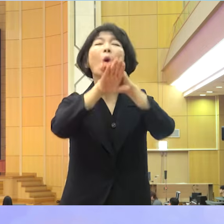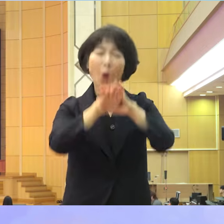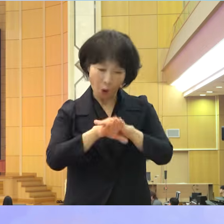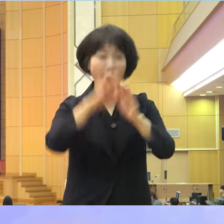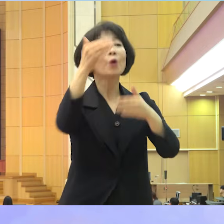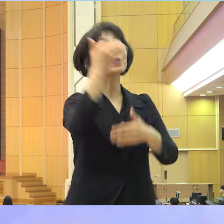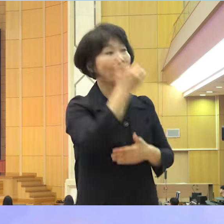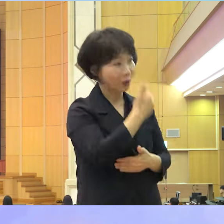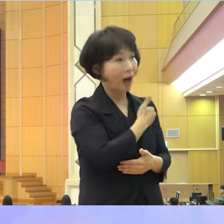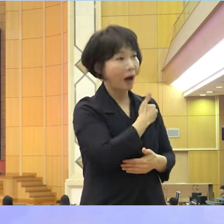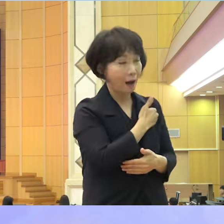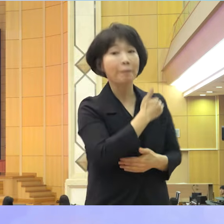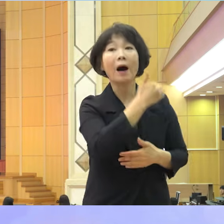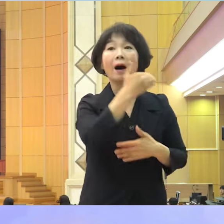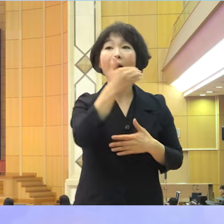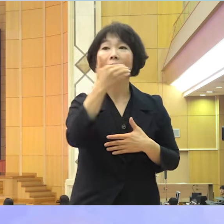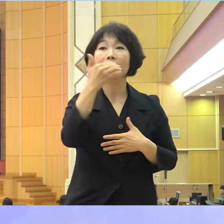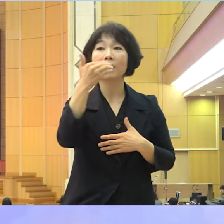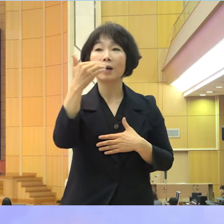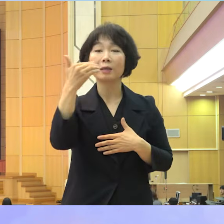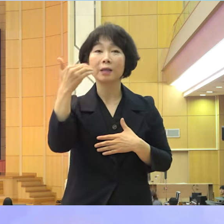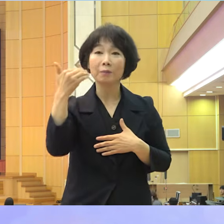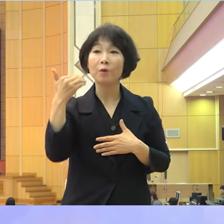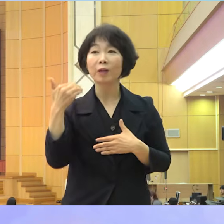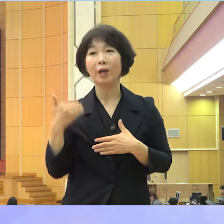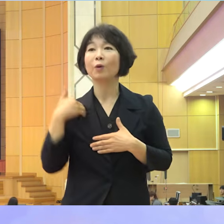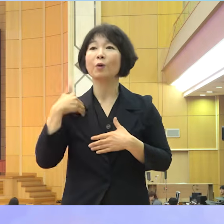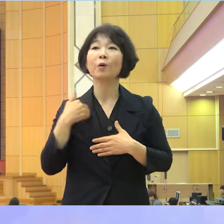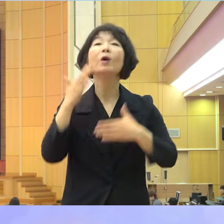나는 행복해요. 남아요.